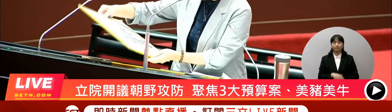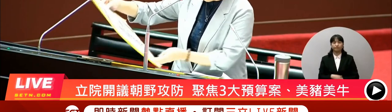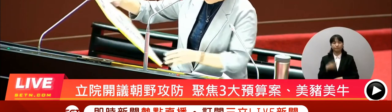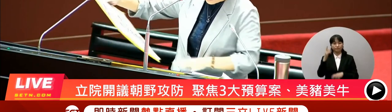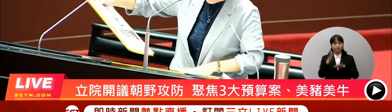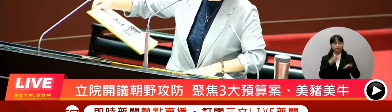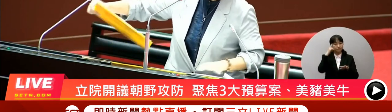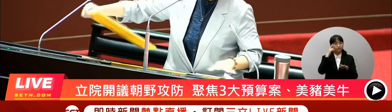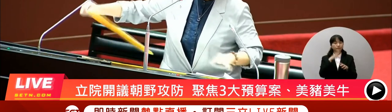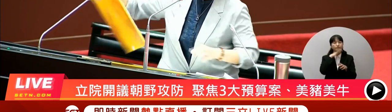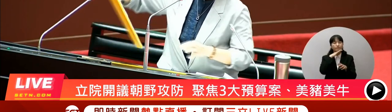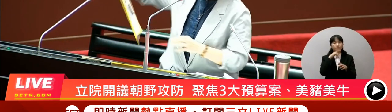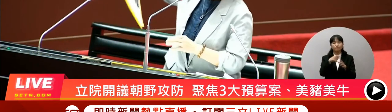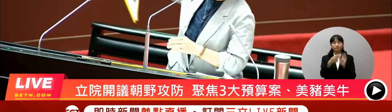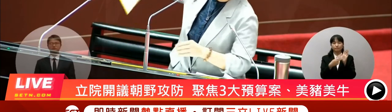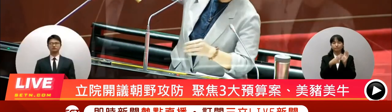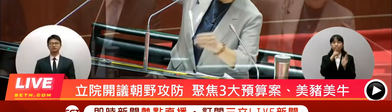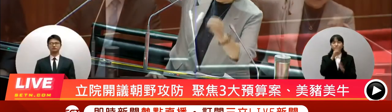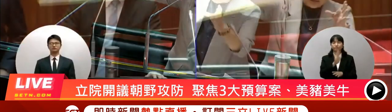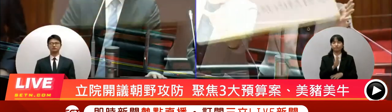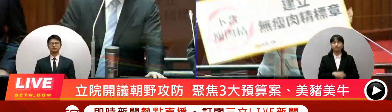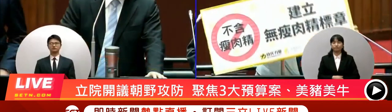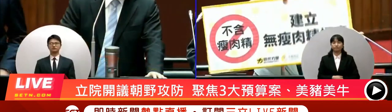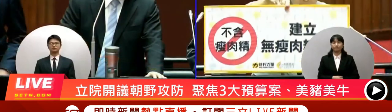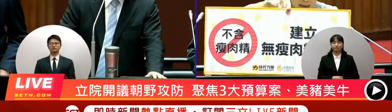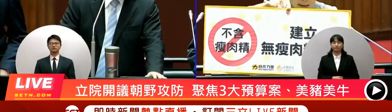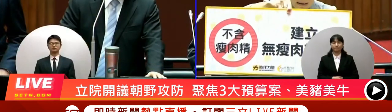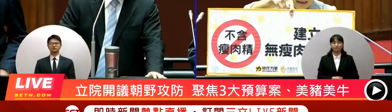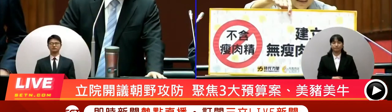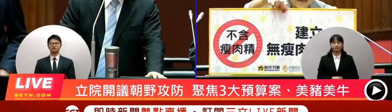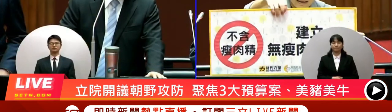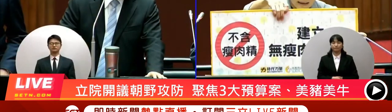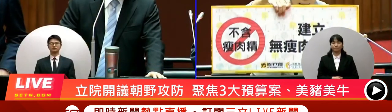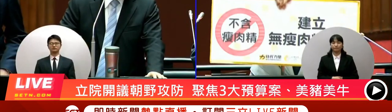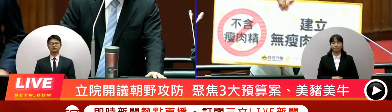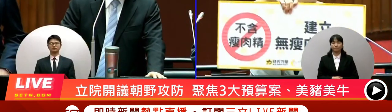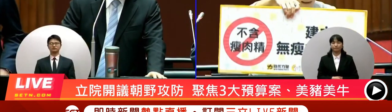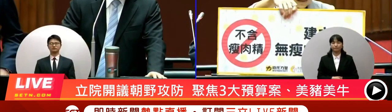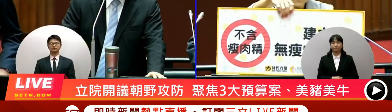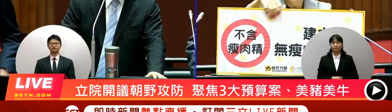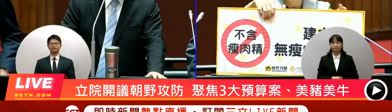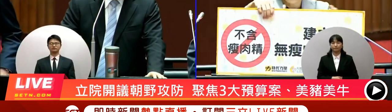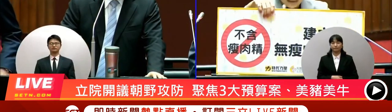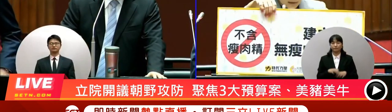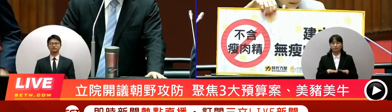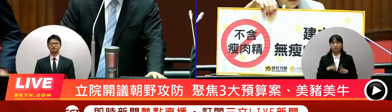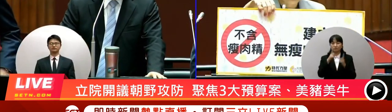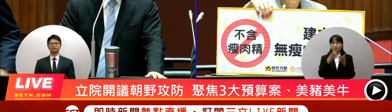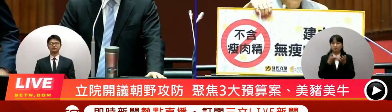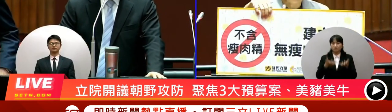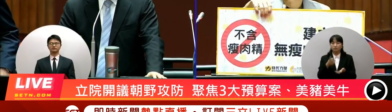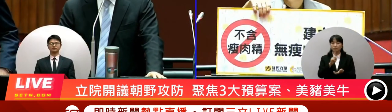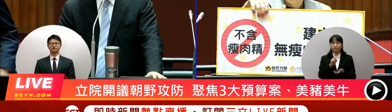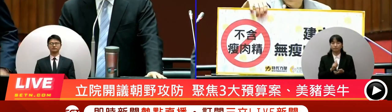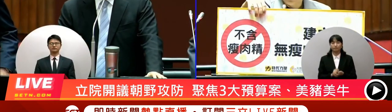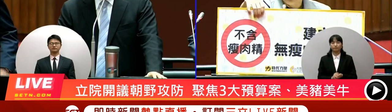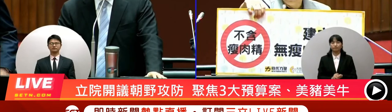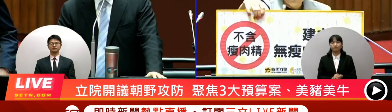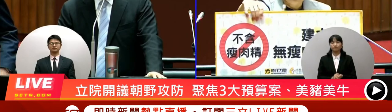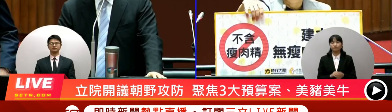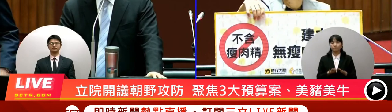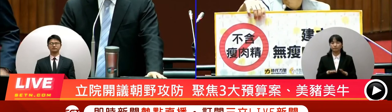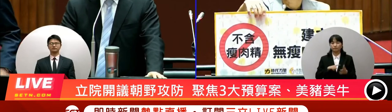你等一下不要再讲这个了，哦，因为现在这个问题最严重的就是。